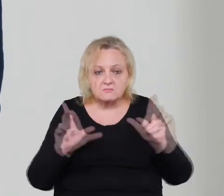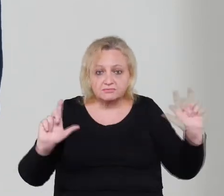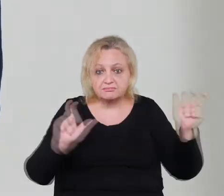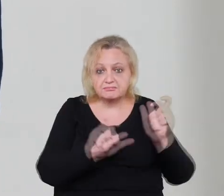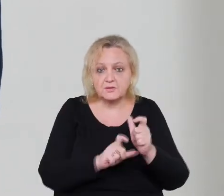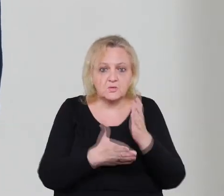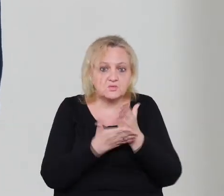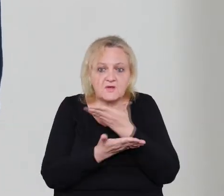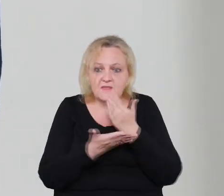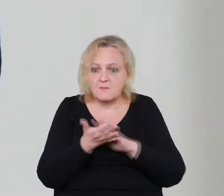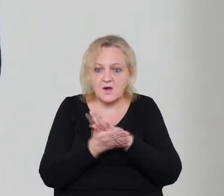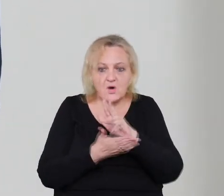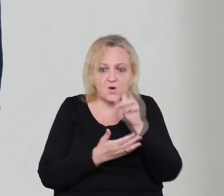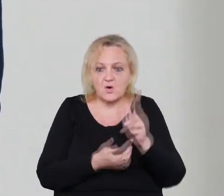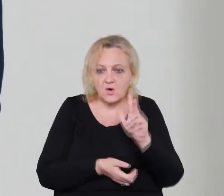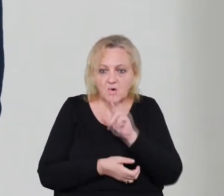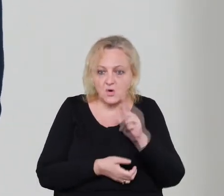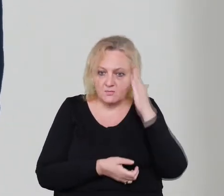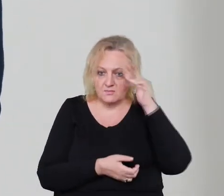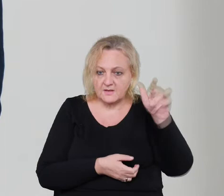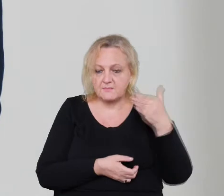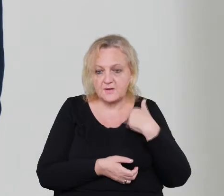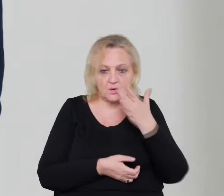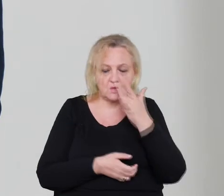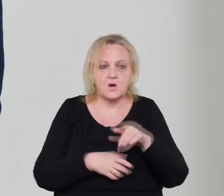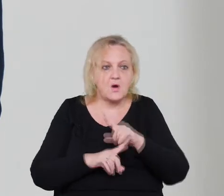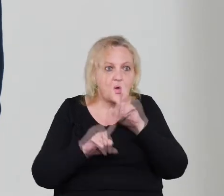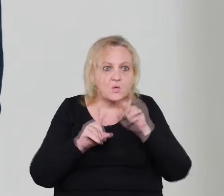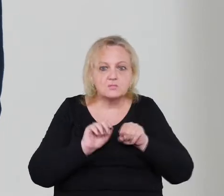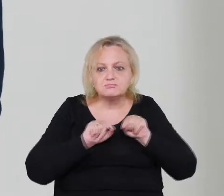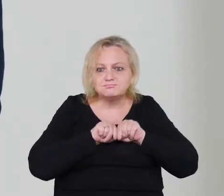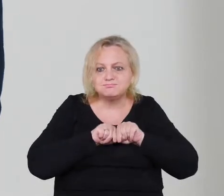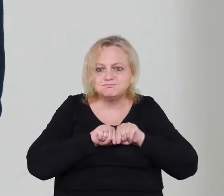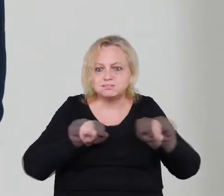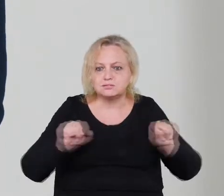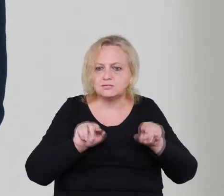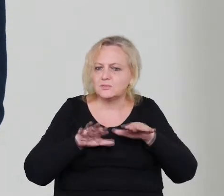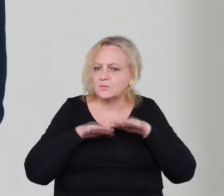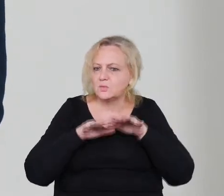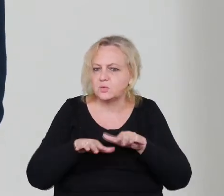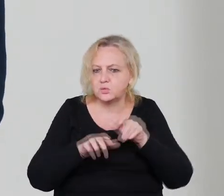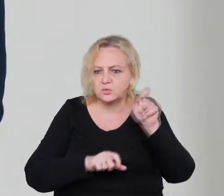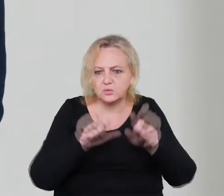w równej mierze już nikogo nikt nie zostało Białoruś ta skala emigracji jest bardzo duża